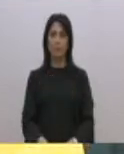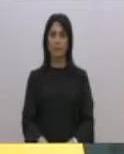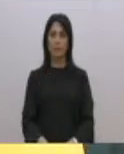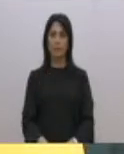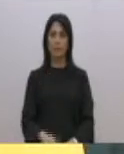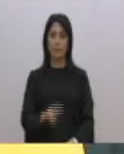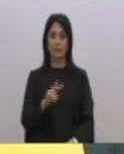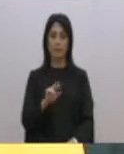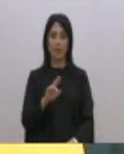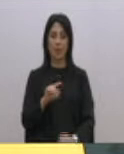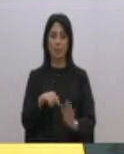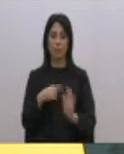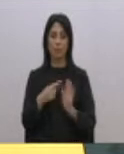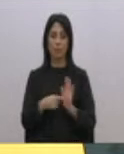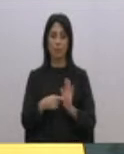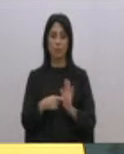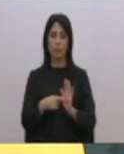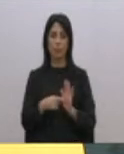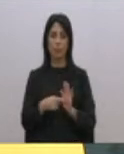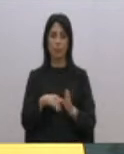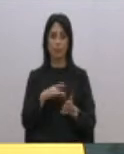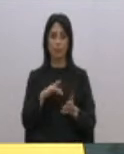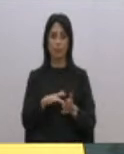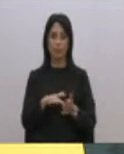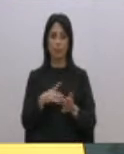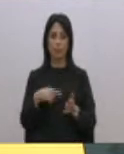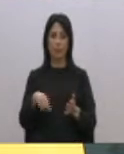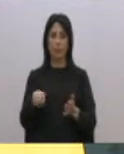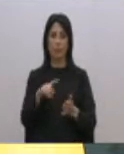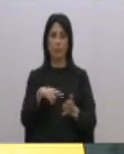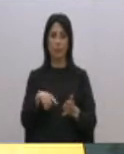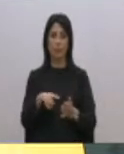ბატონ ლადოს ხონდა კითხვა სამოქალაქო სექტორის